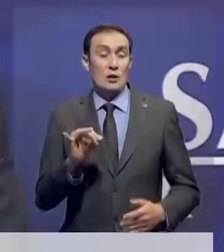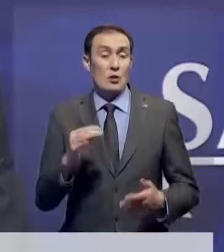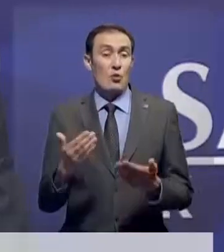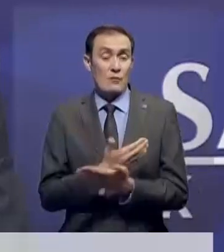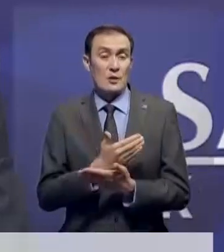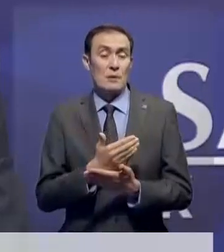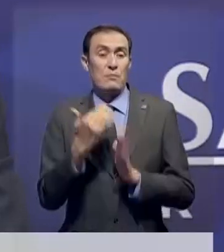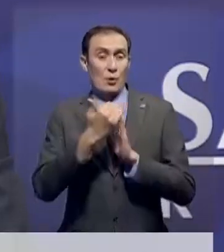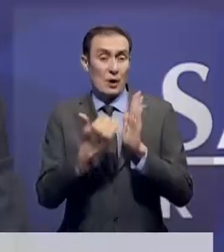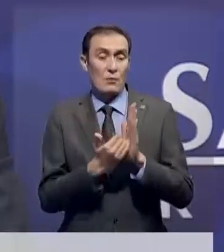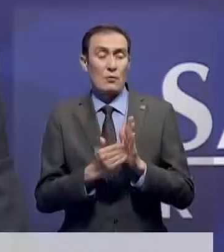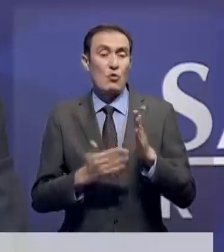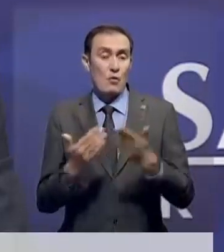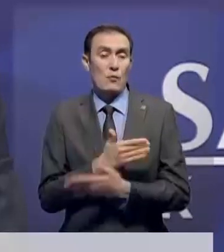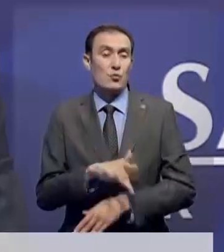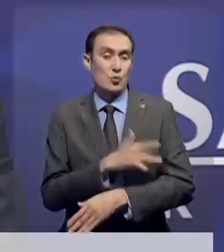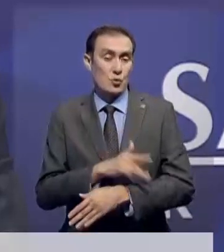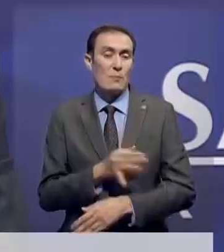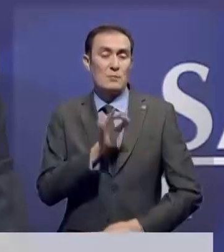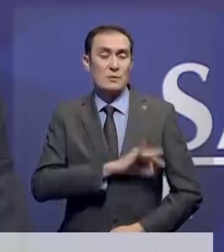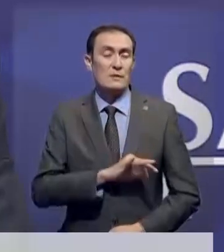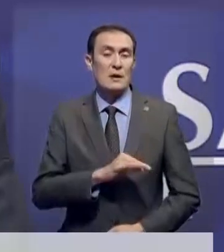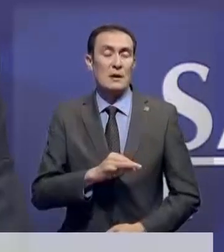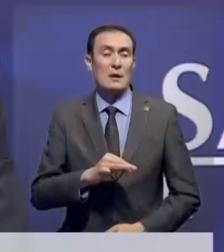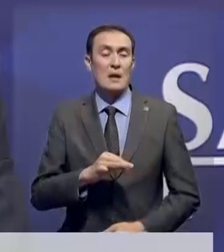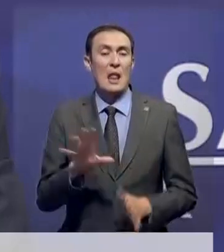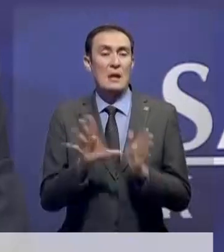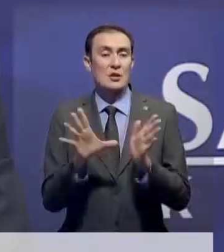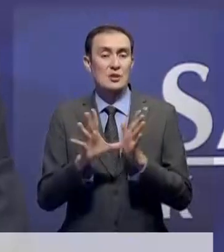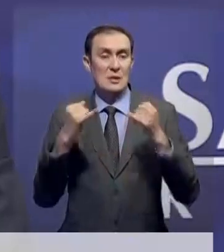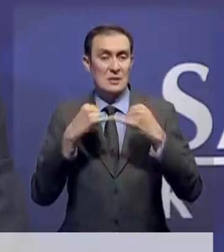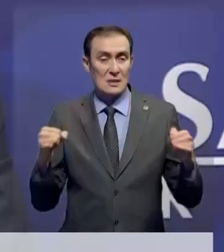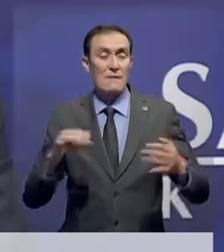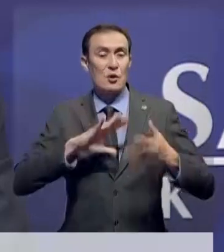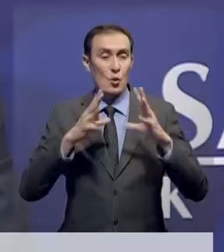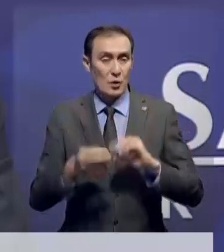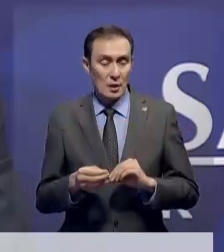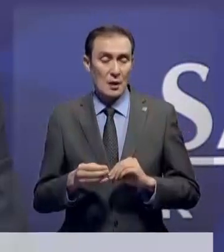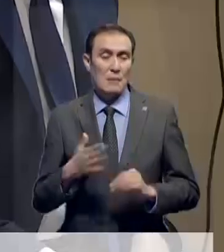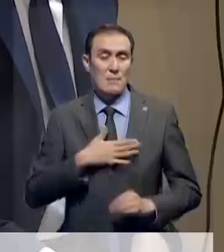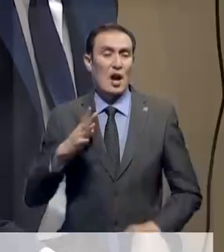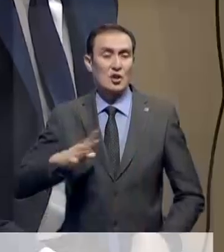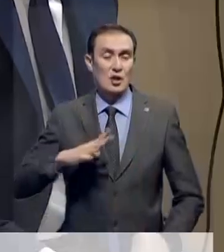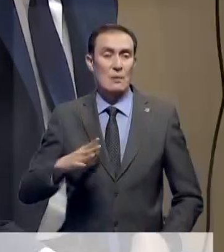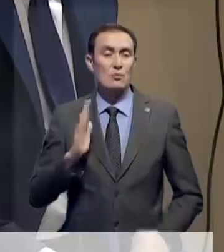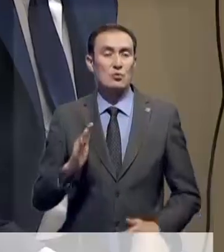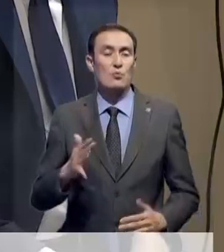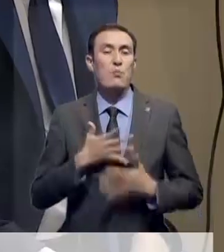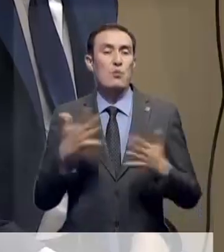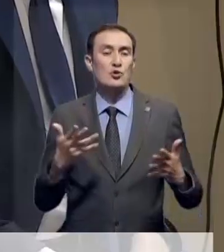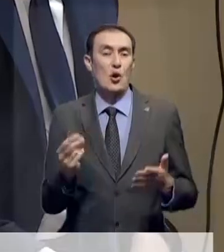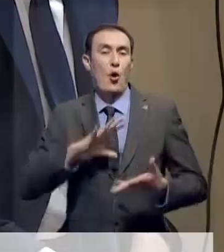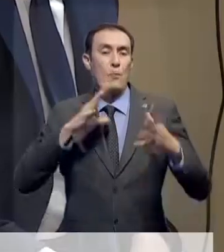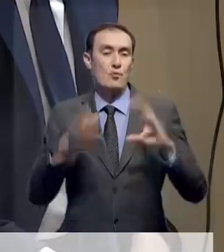Новшества способствовали введению новой услуги по пользованию национальной электрической сети, в результате чего мы ожидаем значительное увеличение